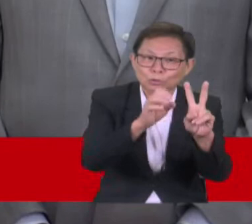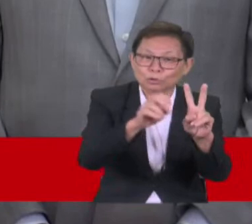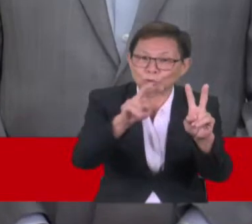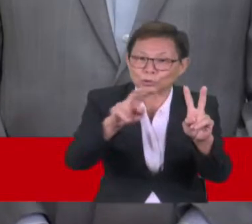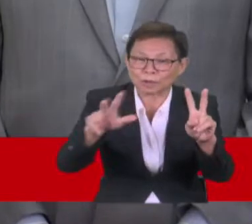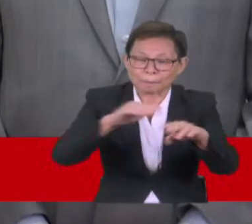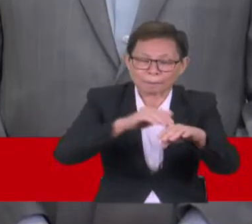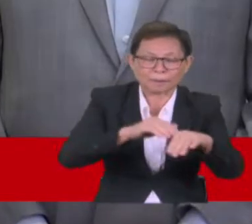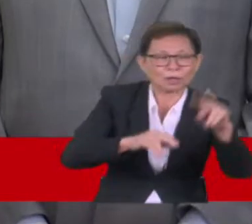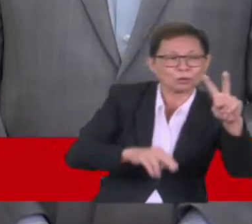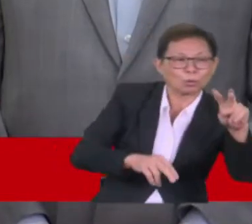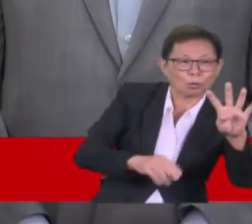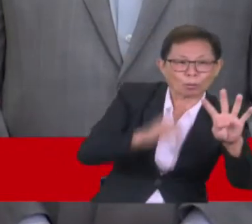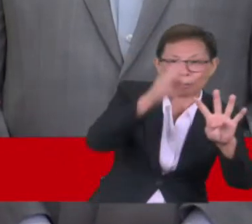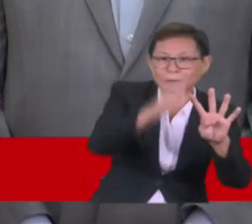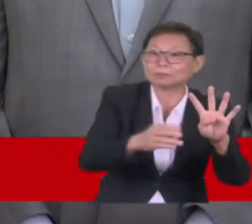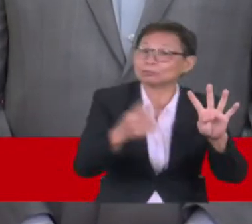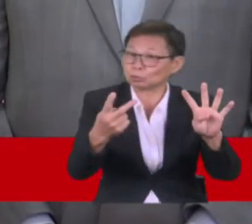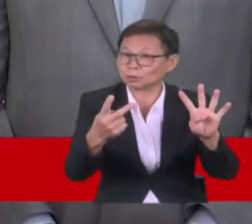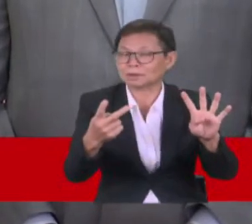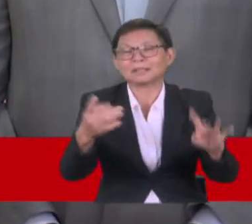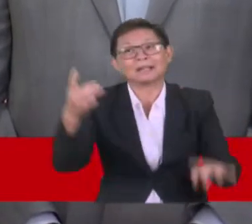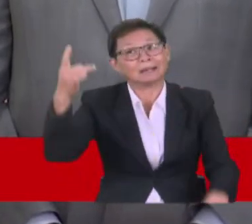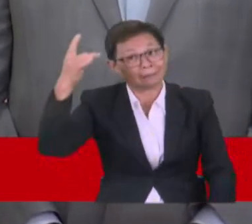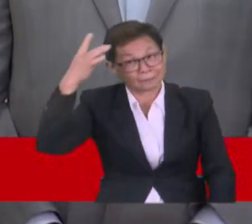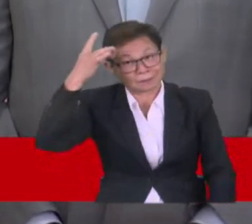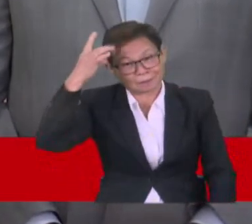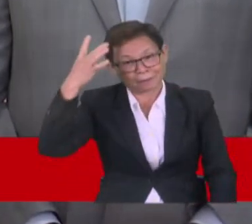24 hari bulan Insya Allah